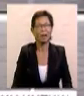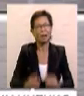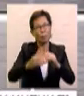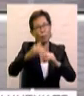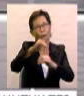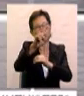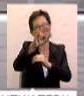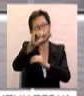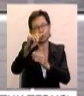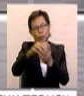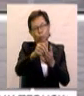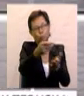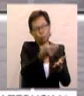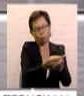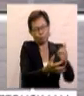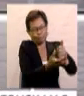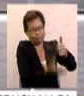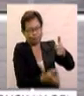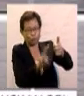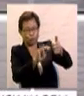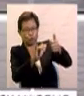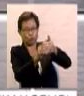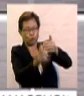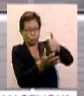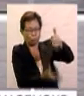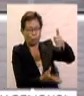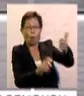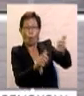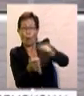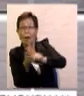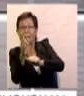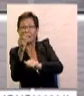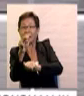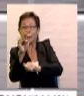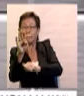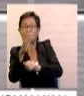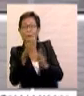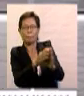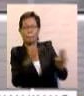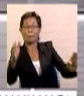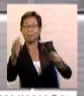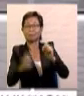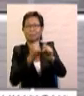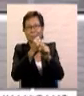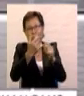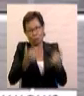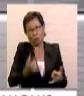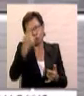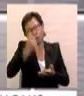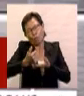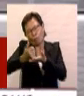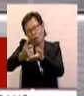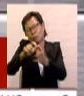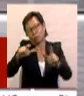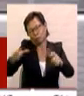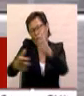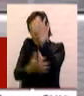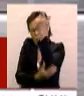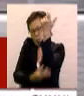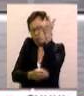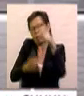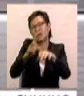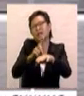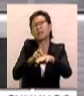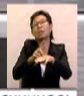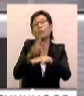Lebih 2 juta ringgit diperuntukkan Tenaga Nasional Berhad TNB sepanjang tahun ini bagi membantu golongan asnaf di wilayah Persekutuan